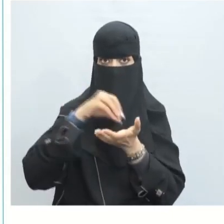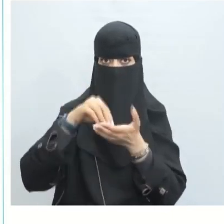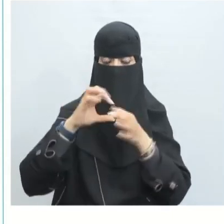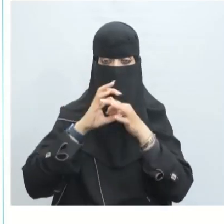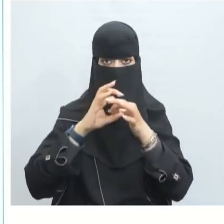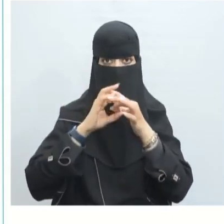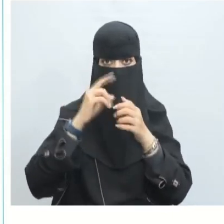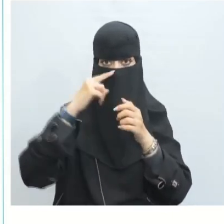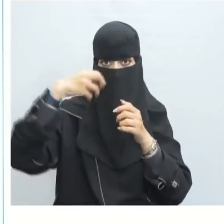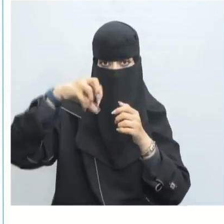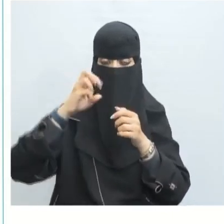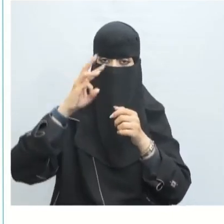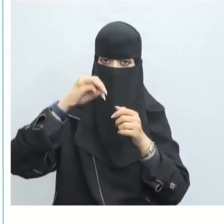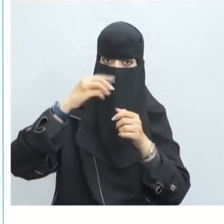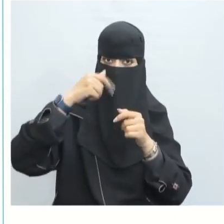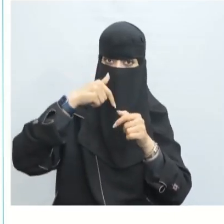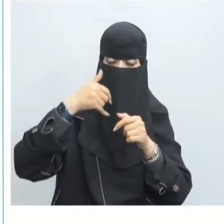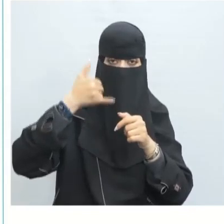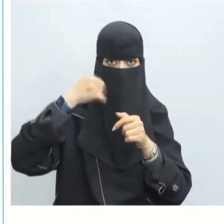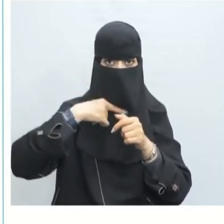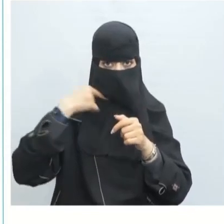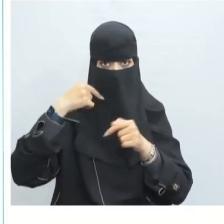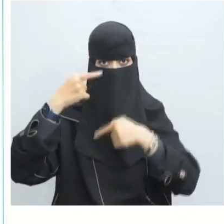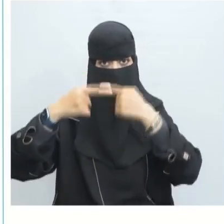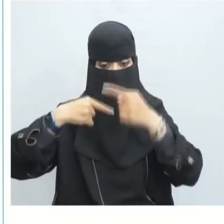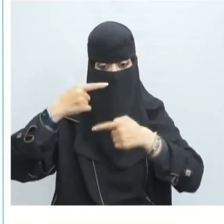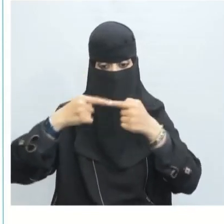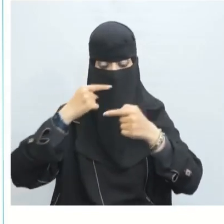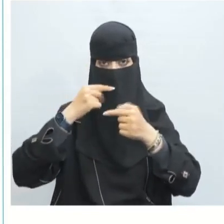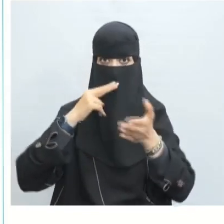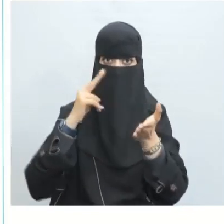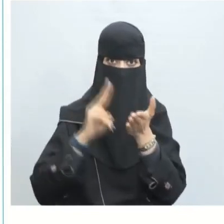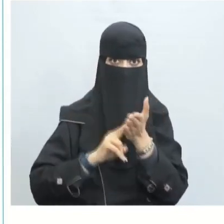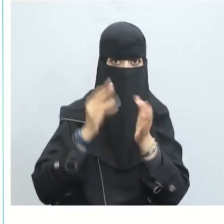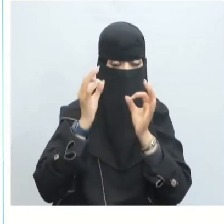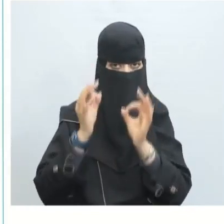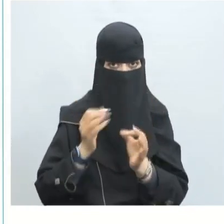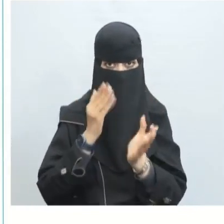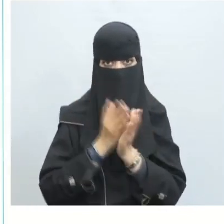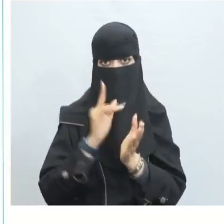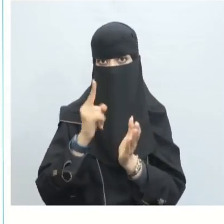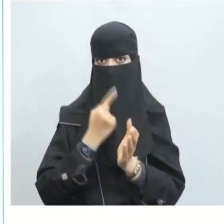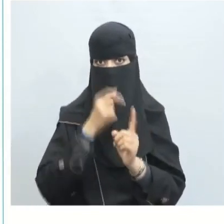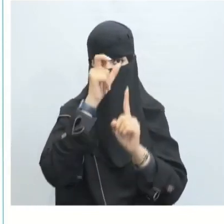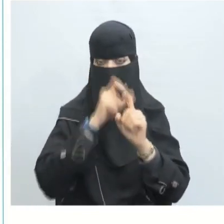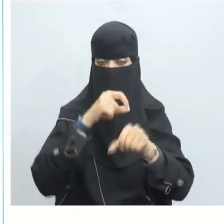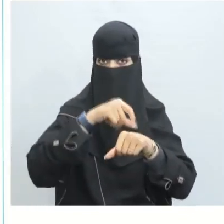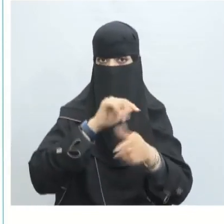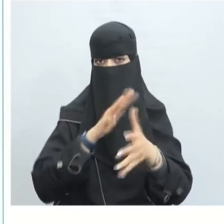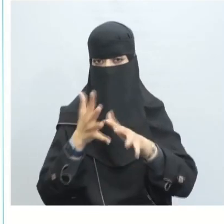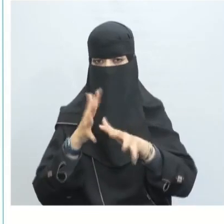تمثل دائما وابدا تعبير حقيقي لما ينتقده الناس او يرغب به الناس